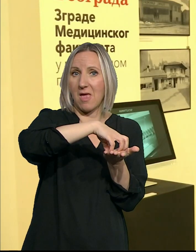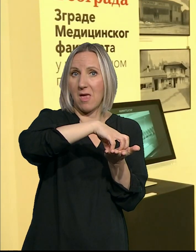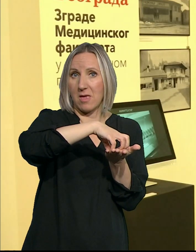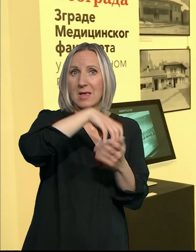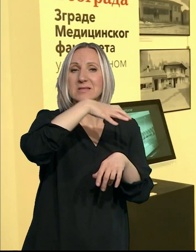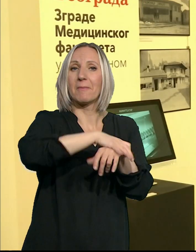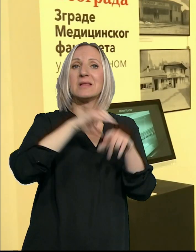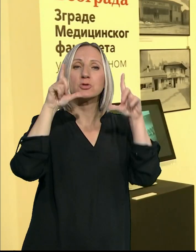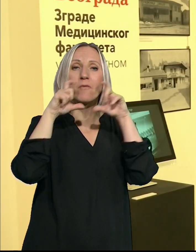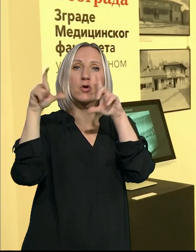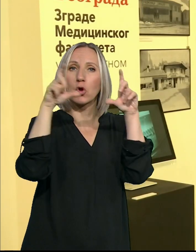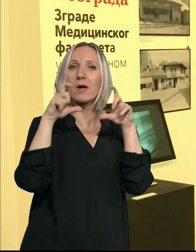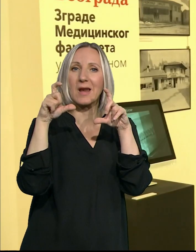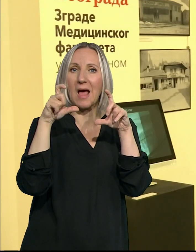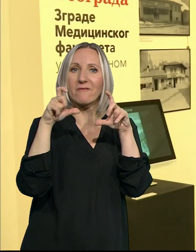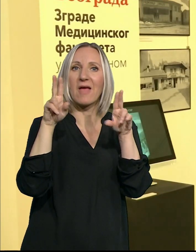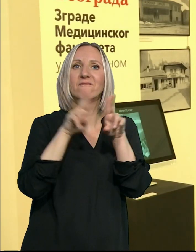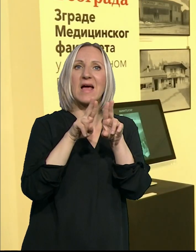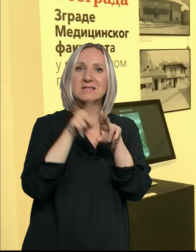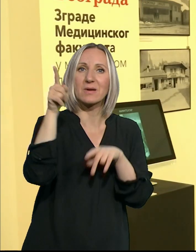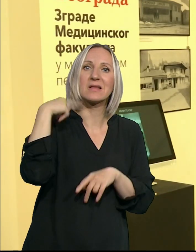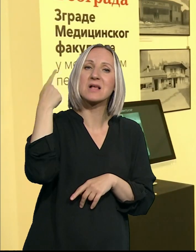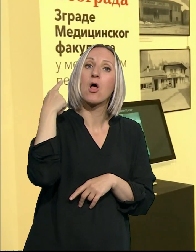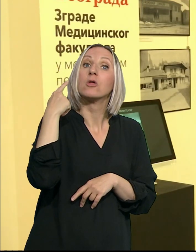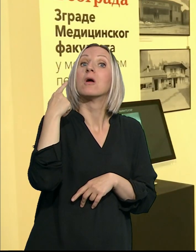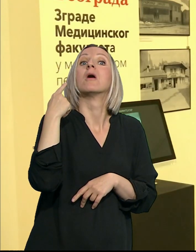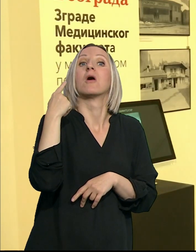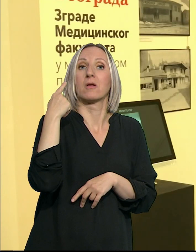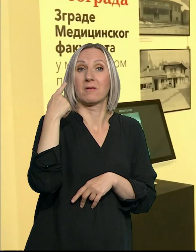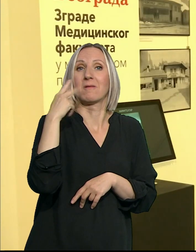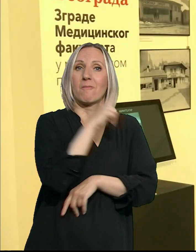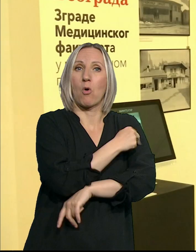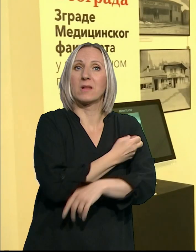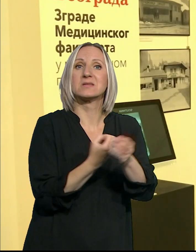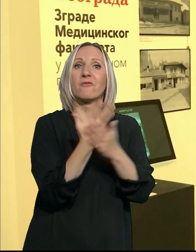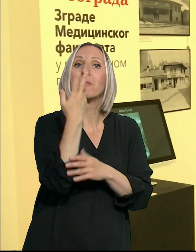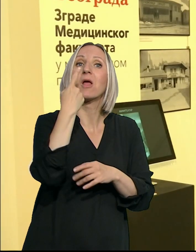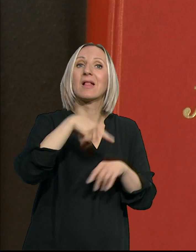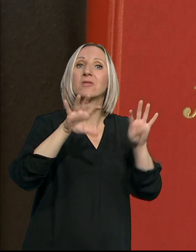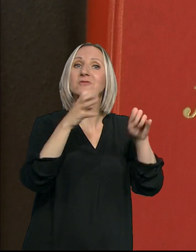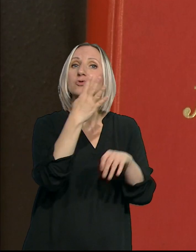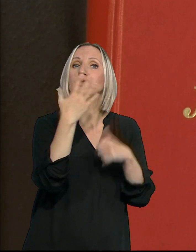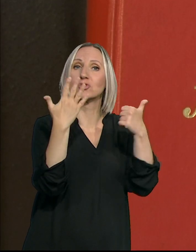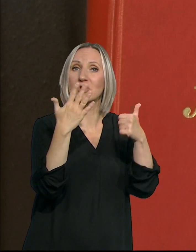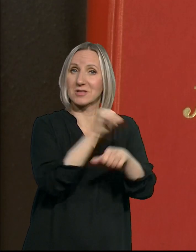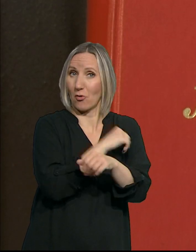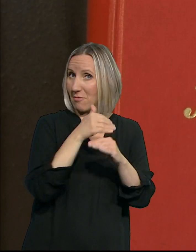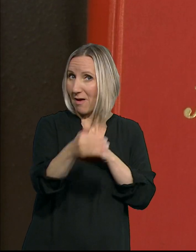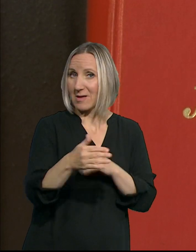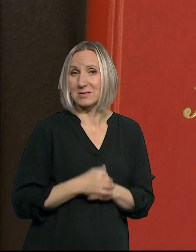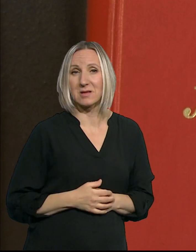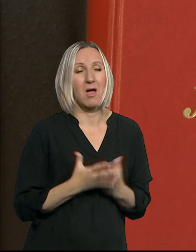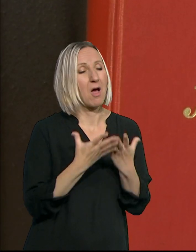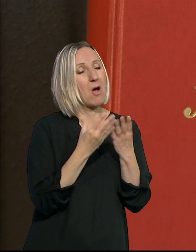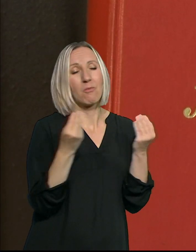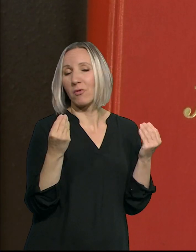za medicinsku fotografiju pri Westminsterskoj bolnici formirano tek 1946. godine. U mnogo čemu je dr.